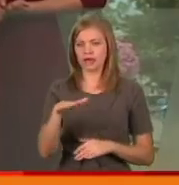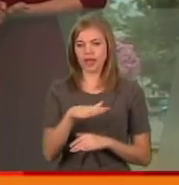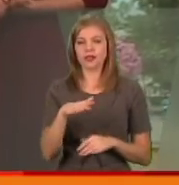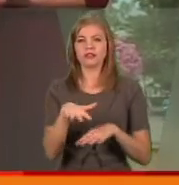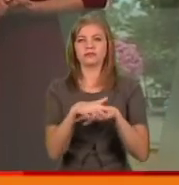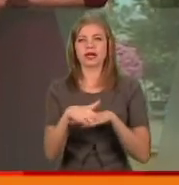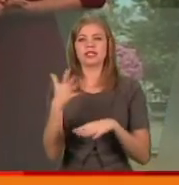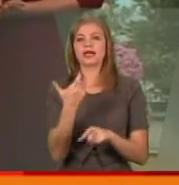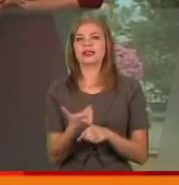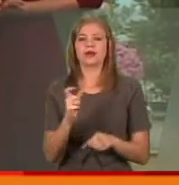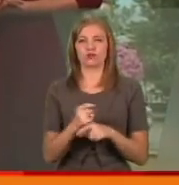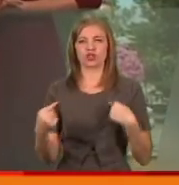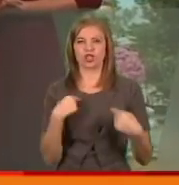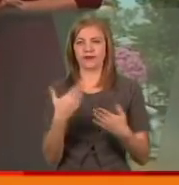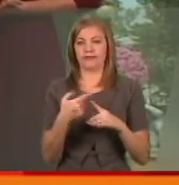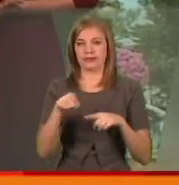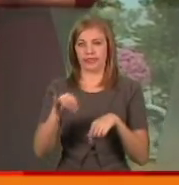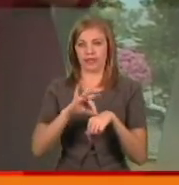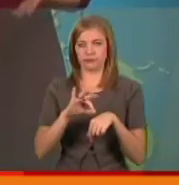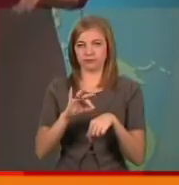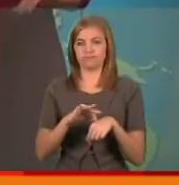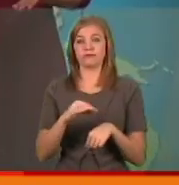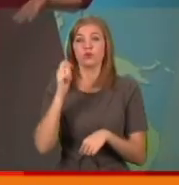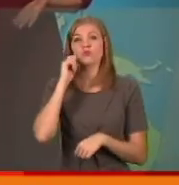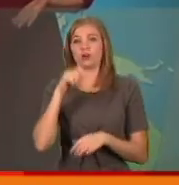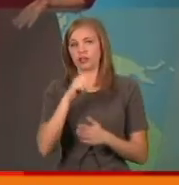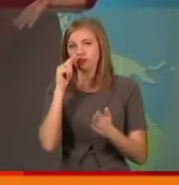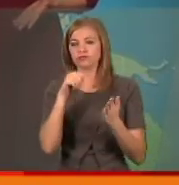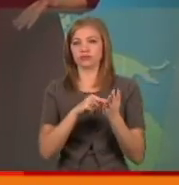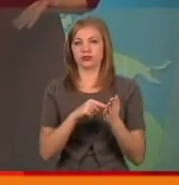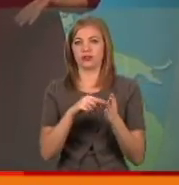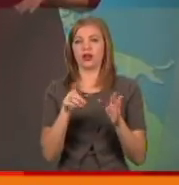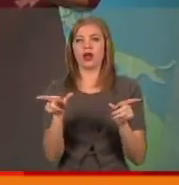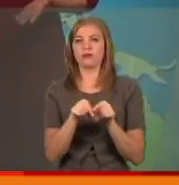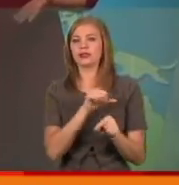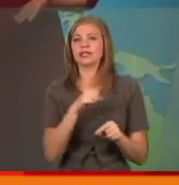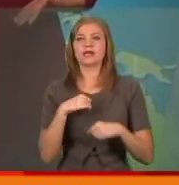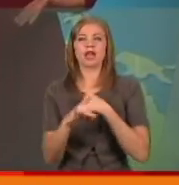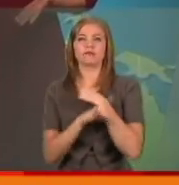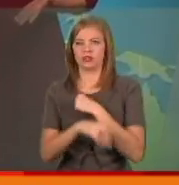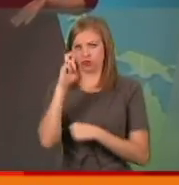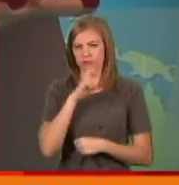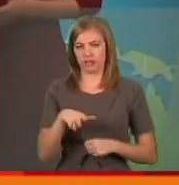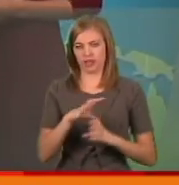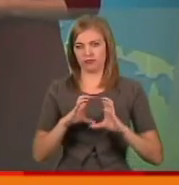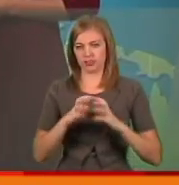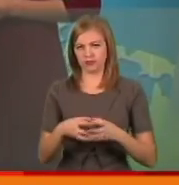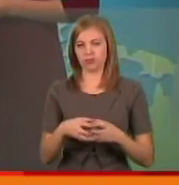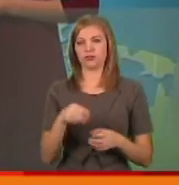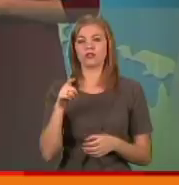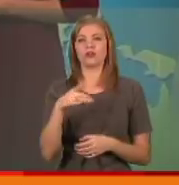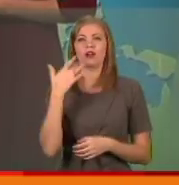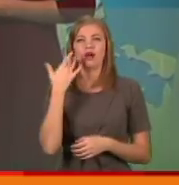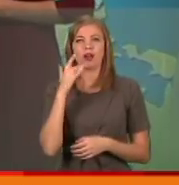населення яких найбільше страждає від цієї недуги. Ми опинилися в одному ряді із найбіднішими країнами світу.